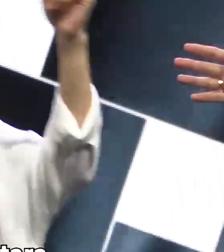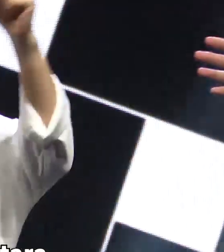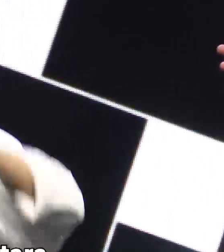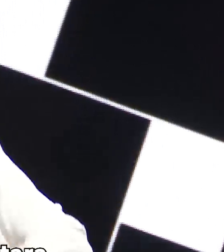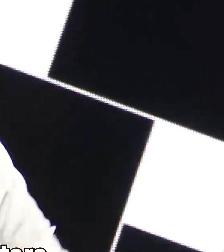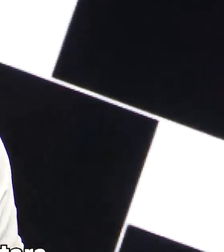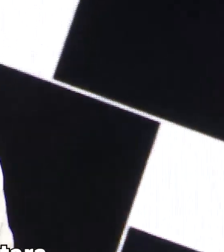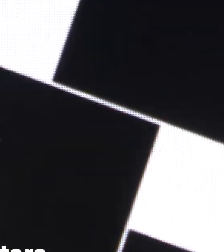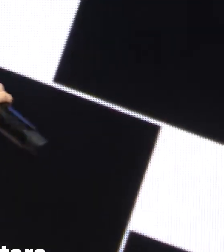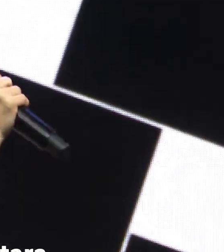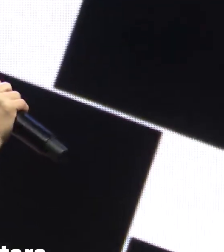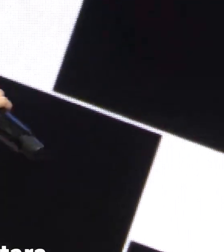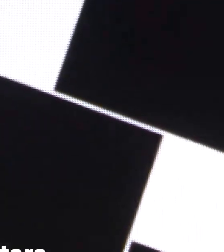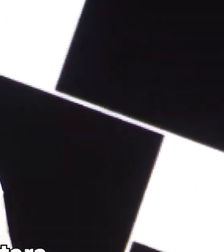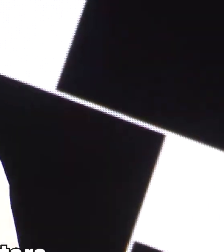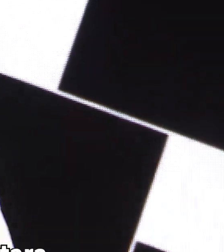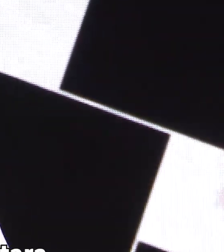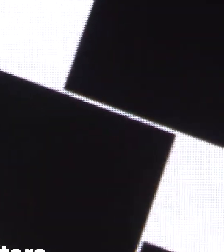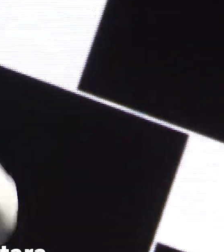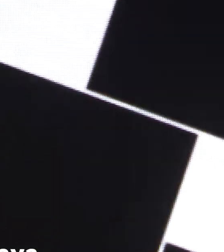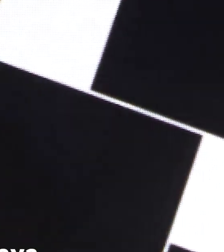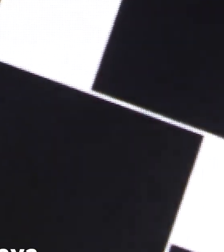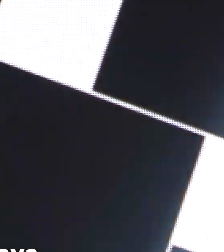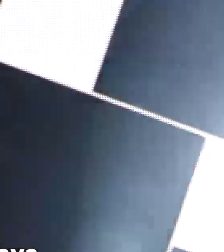melihat indahnya Nusantara.